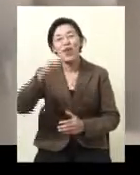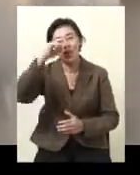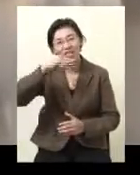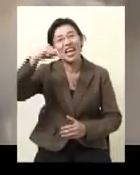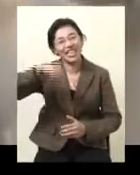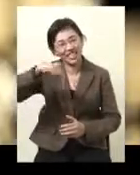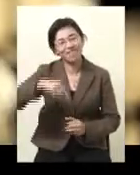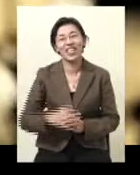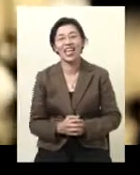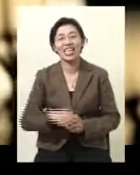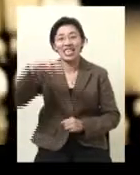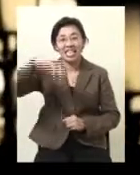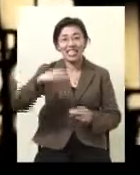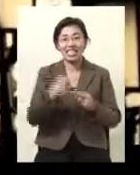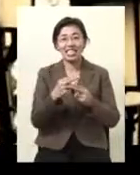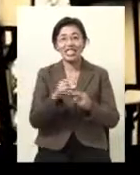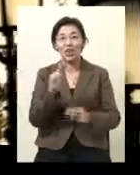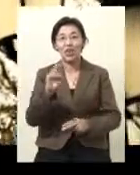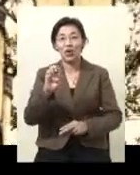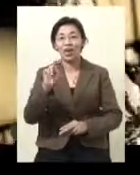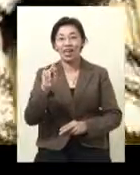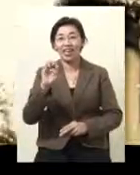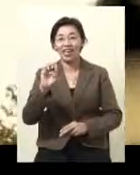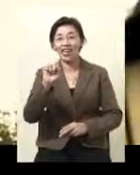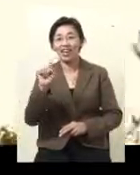ทยนั่นเองค่ะที่เดอะเวเนเซียหัวหินค่ะ